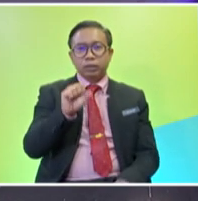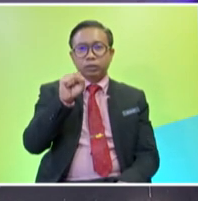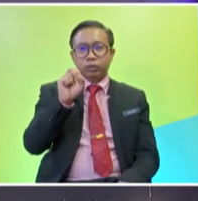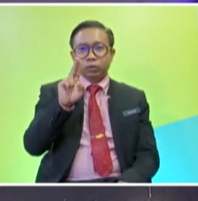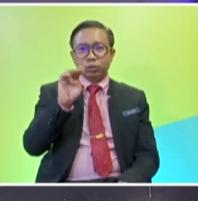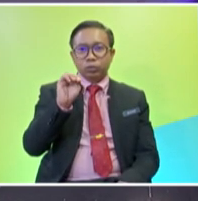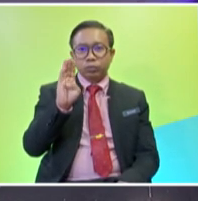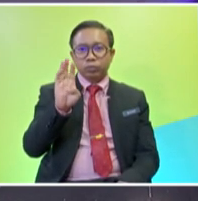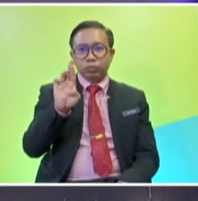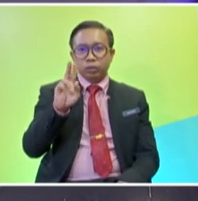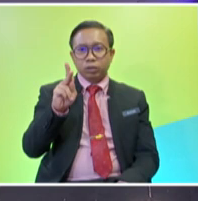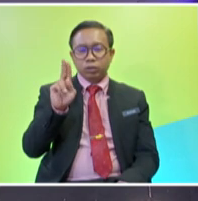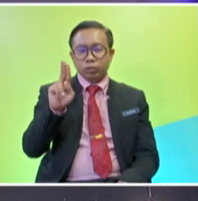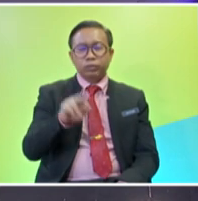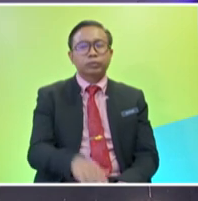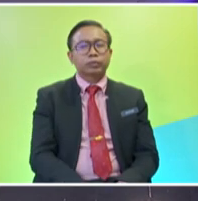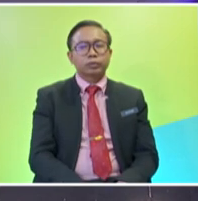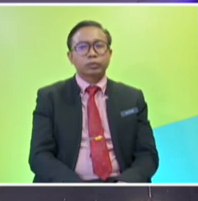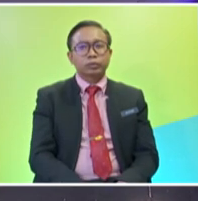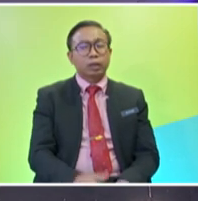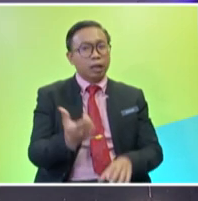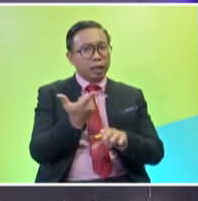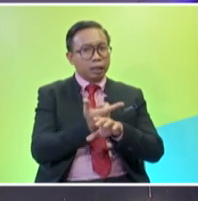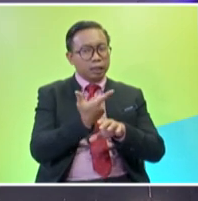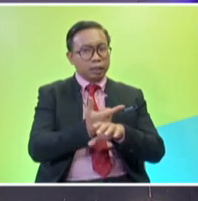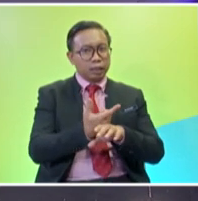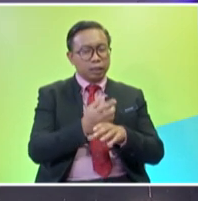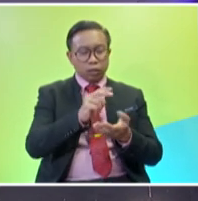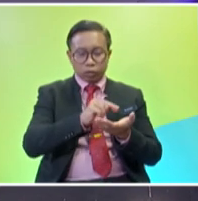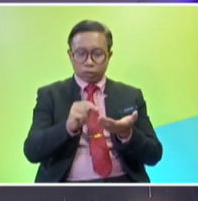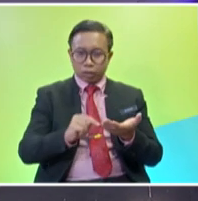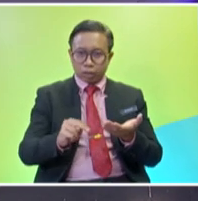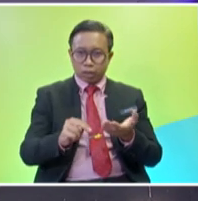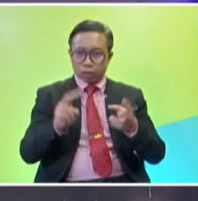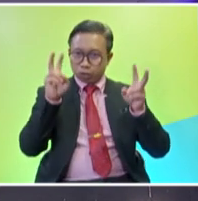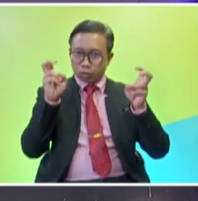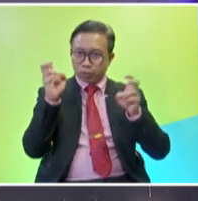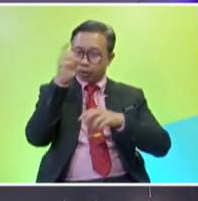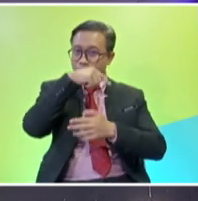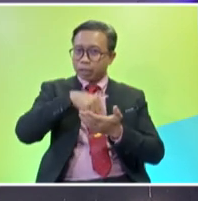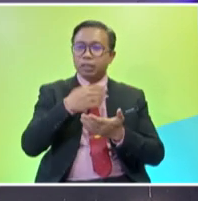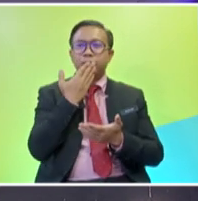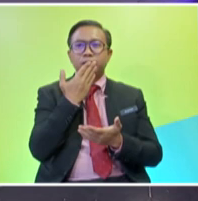sumberku baik di situ ada latihan dan juga ada Toyota yang berkaitan dengan topik kita